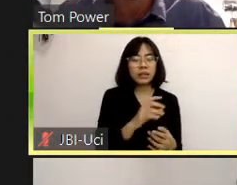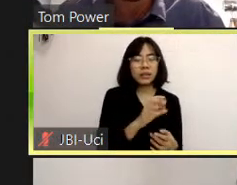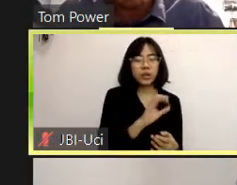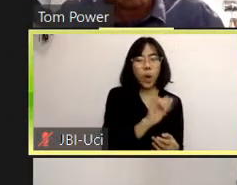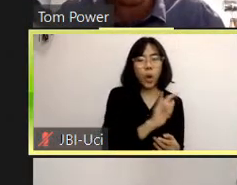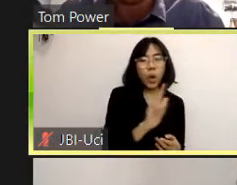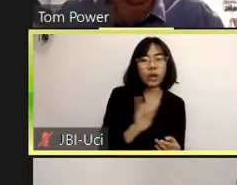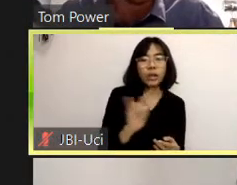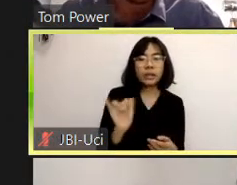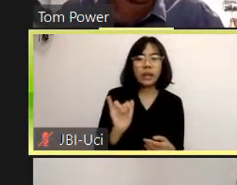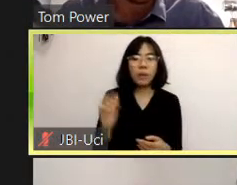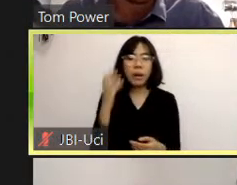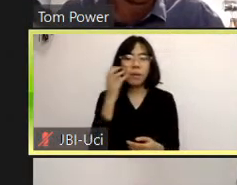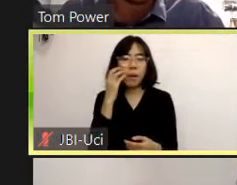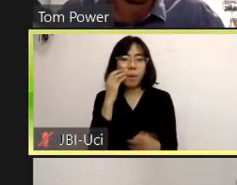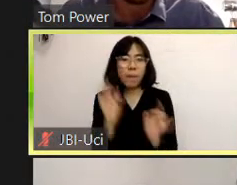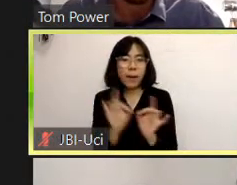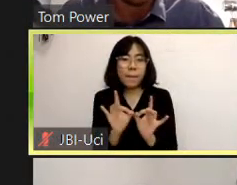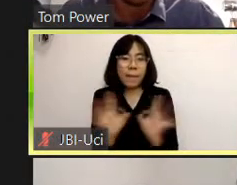tetapi